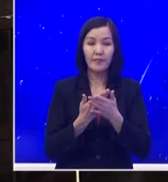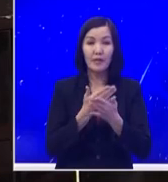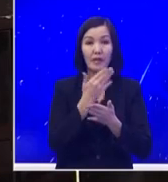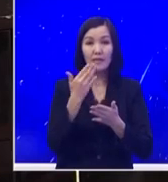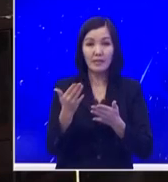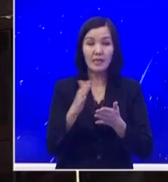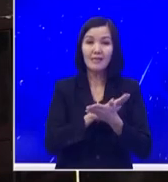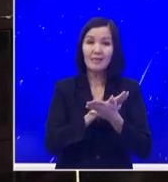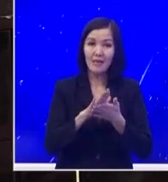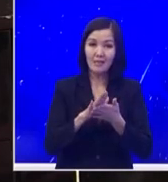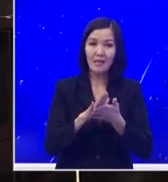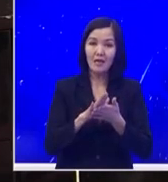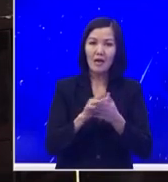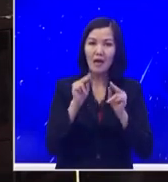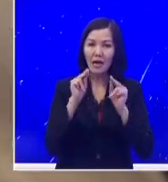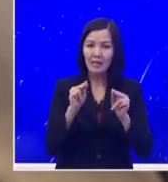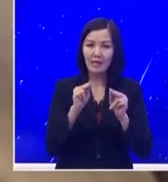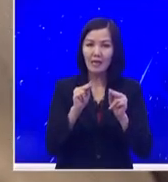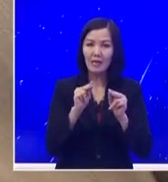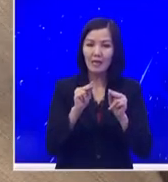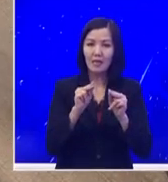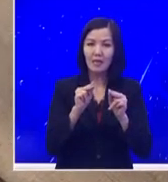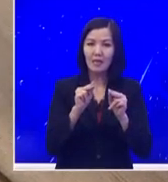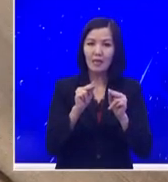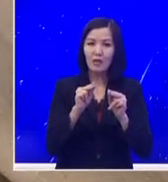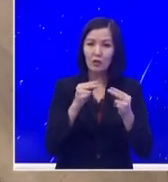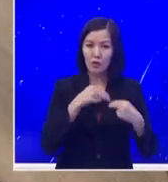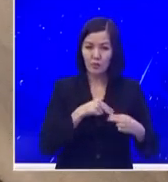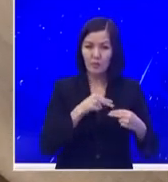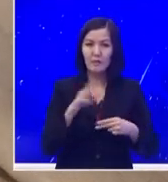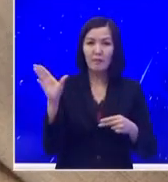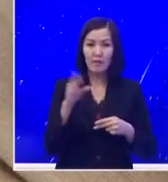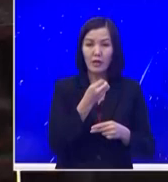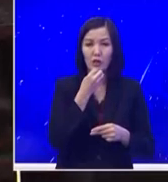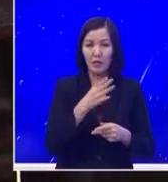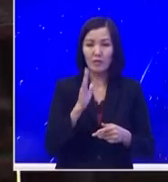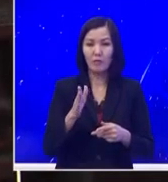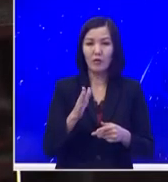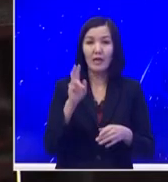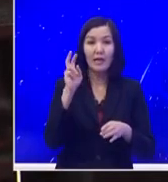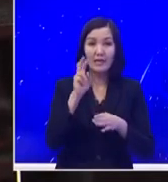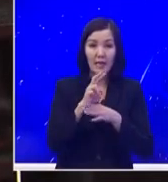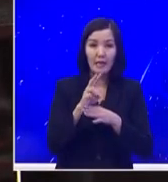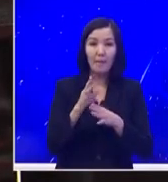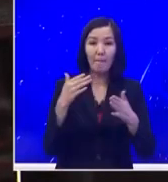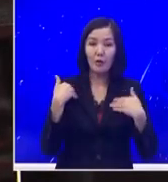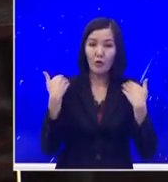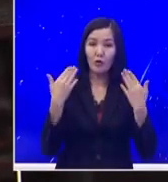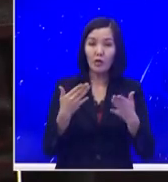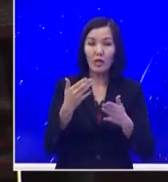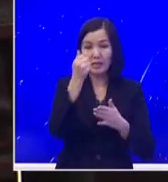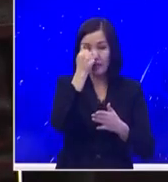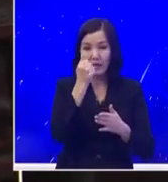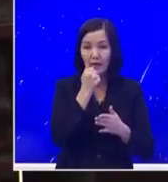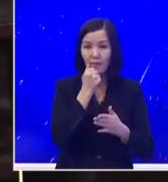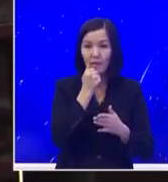сендер таза болып жүріңдер, ешкімге арамдың ойламауларын керек. Айналайын келгендеріңе рахмет, бәріңде солдат